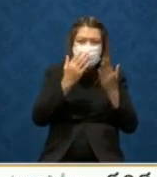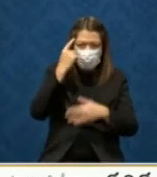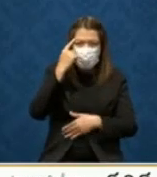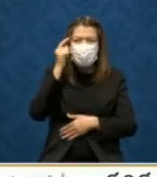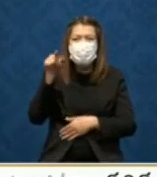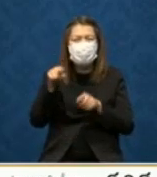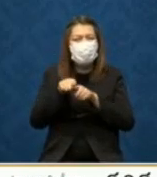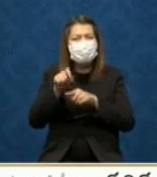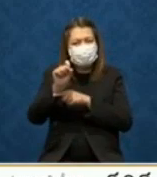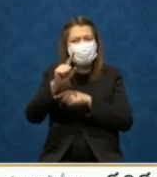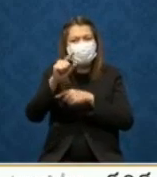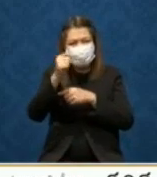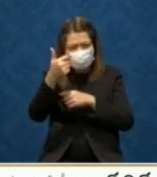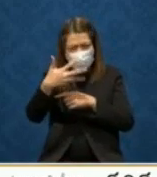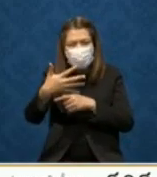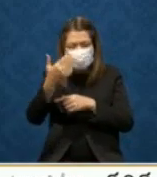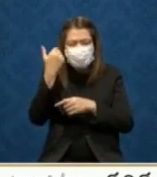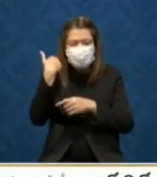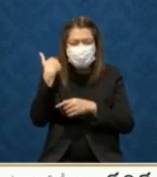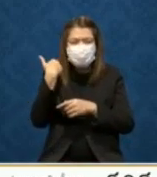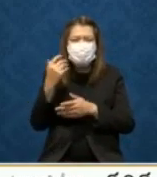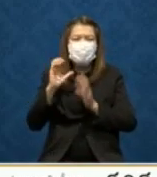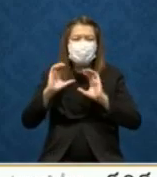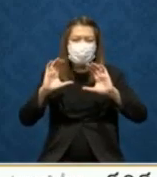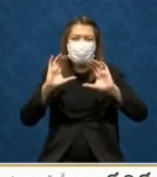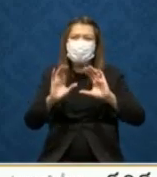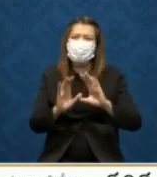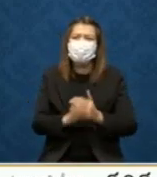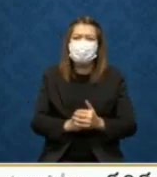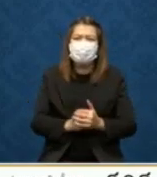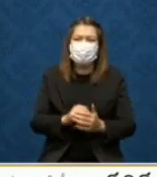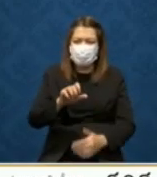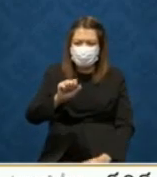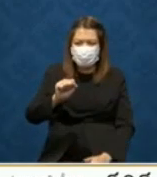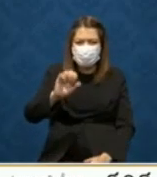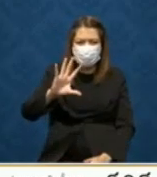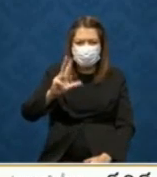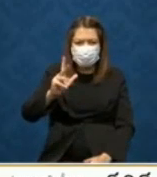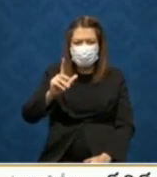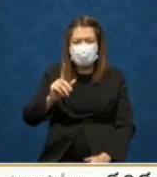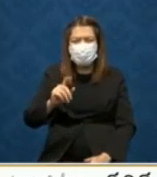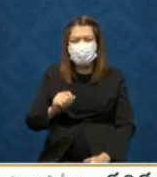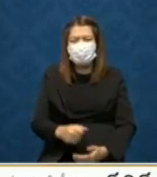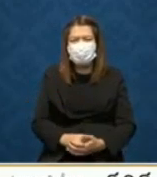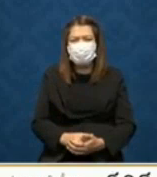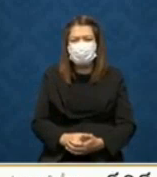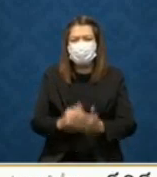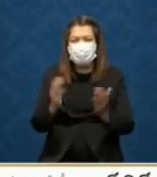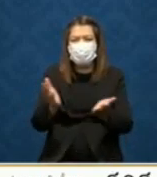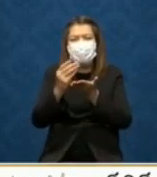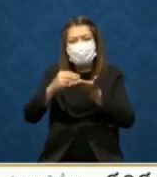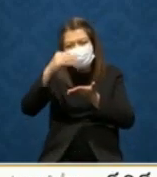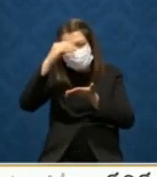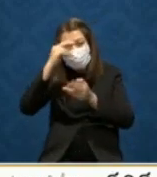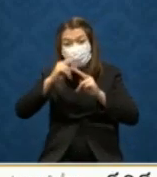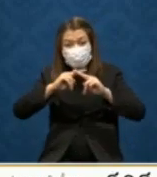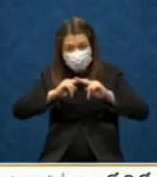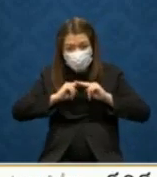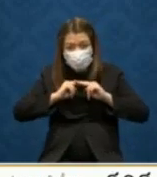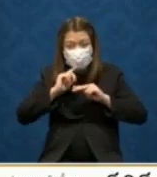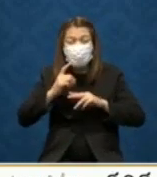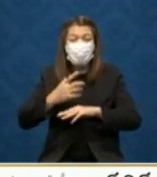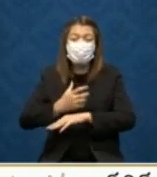ปฏิบัติยังไงแม้แต่หน่วยงานของรัฐนะครับสชหรือว่าสำนักงานคณะกรรมการส่งเสริมการศึกษาเอกชนซึ่งมี